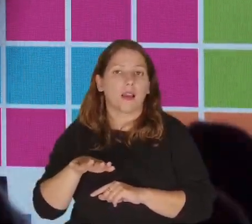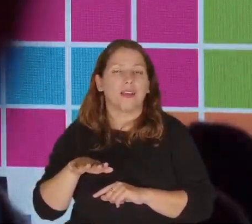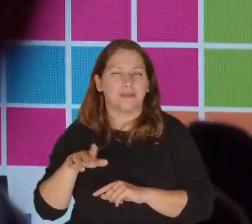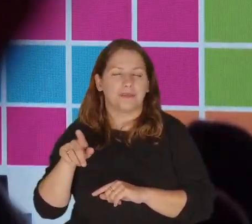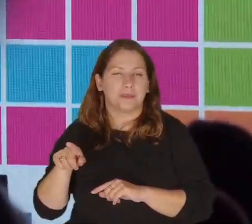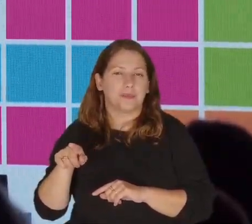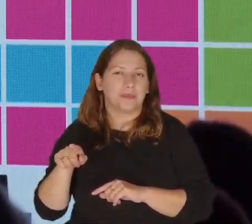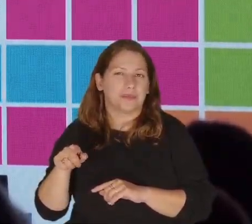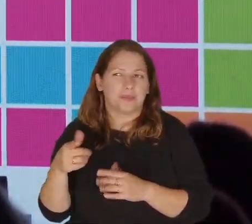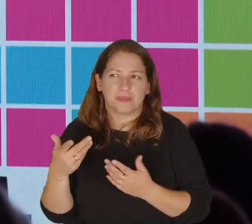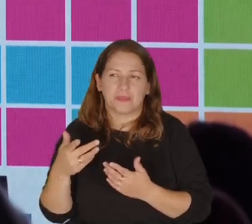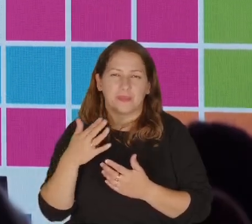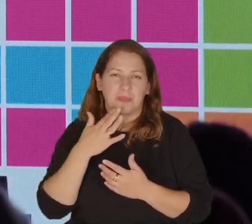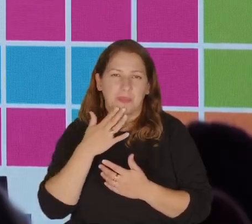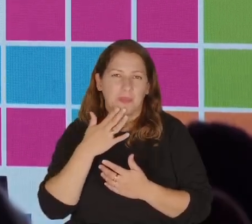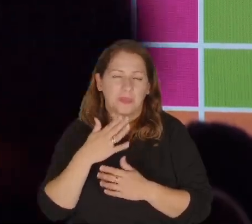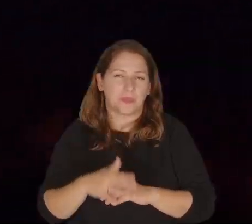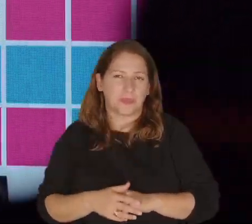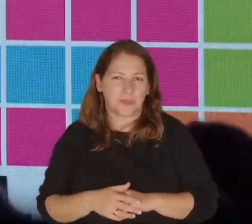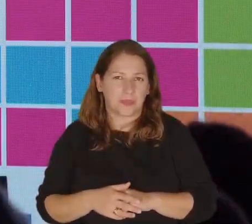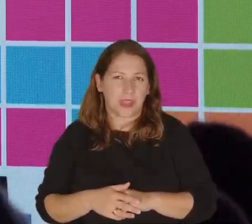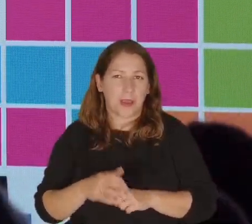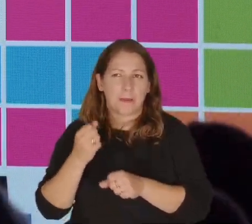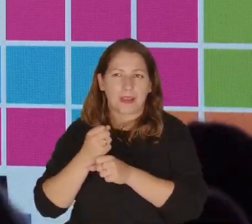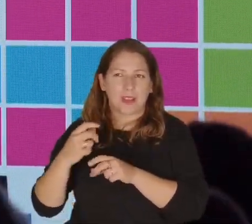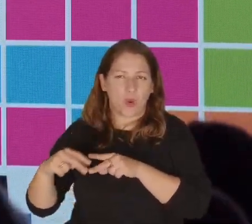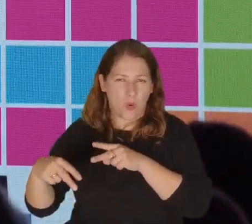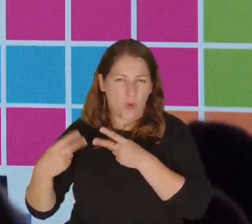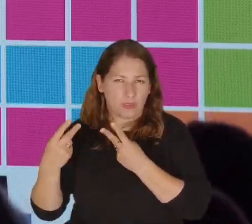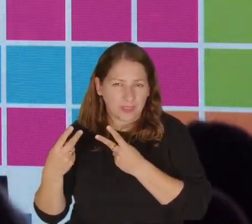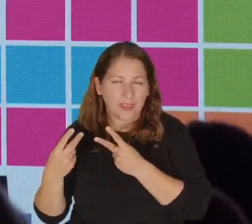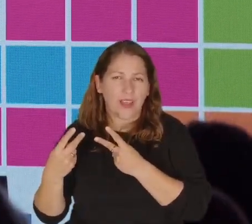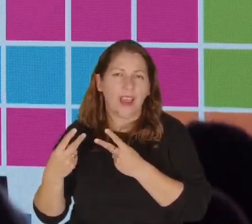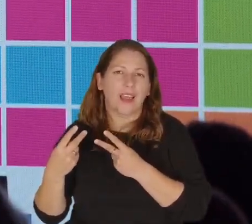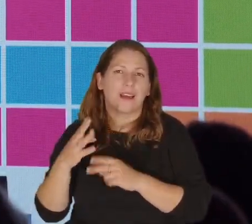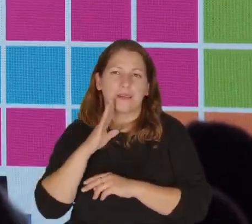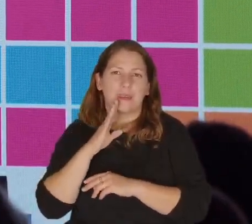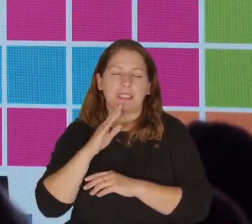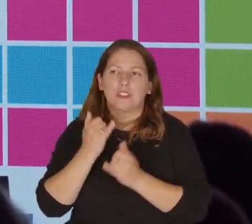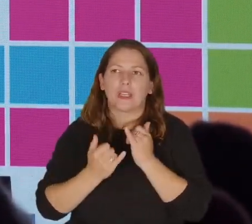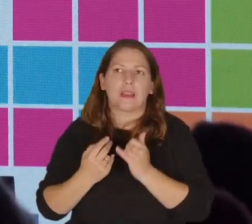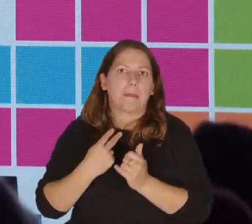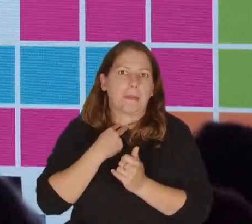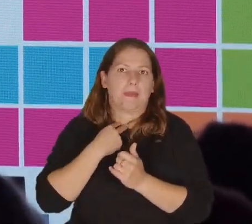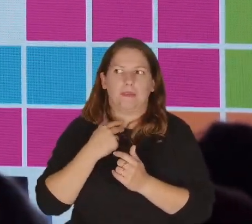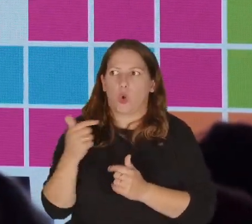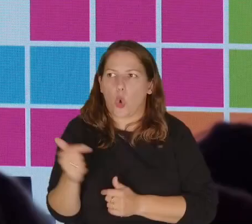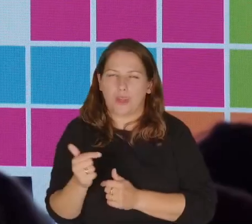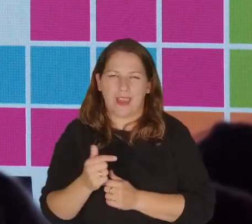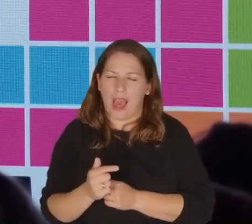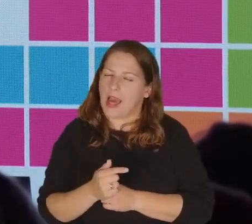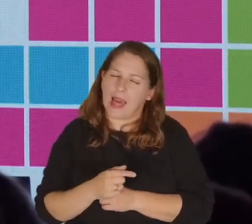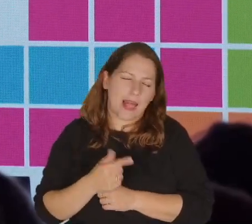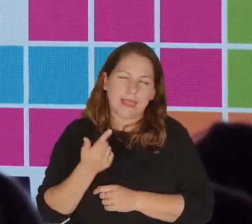służby zdrowia, no, wychodzi z założenia, że praca online jest możliwa wtedy, kiedy jest jakiś rodzaj absolutnej konieczności takiej pracy, ale nie powinna